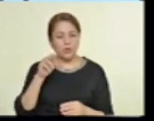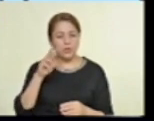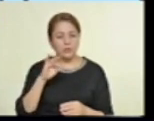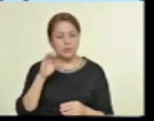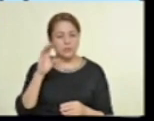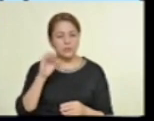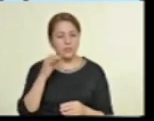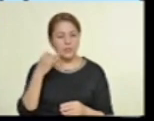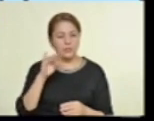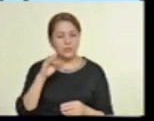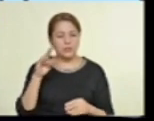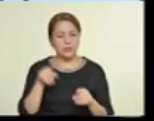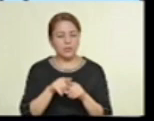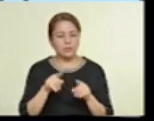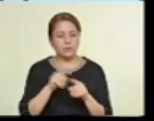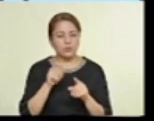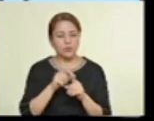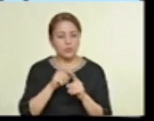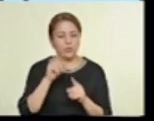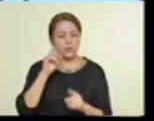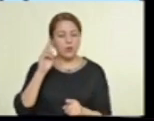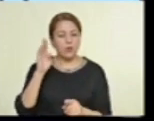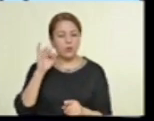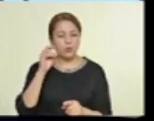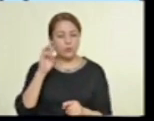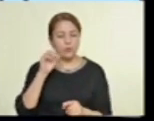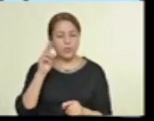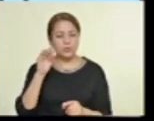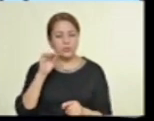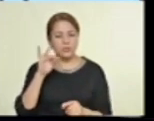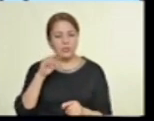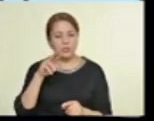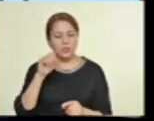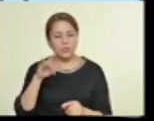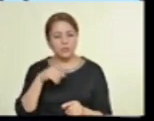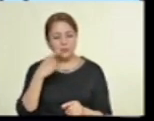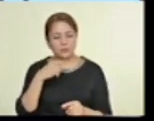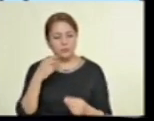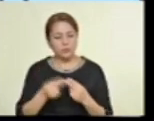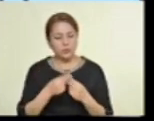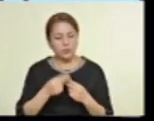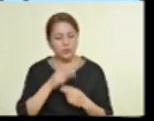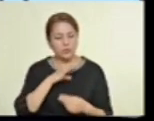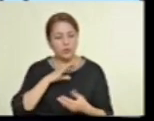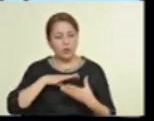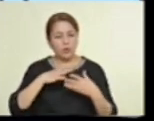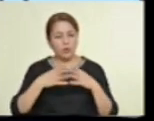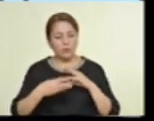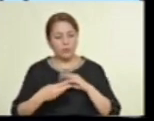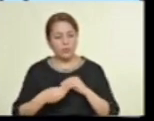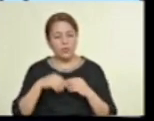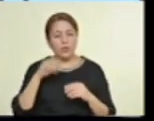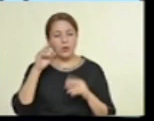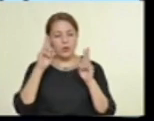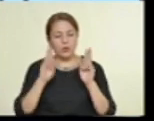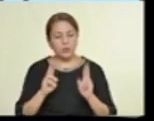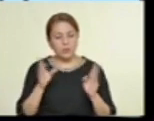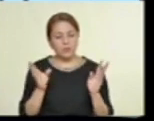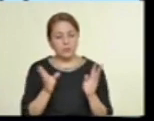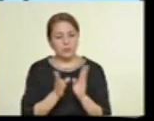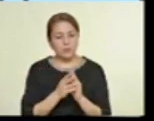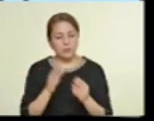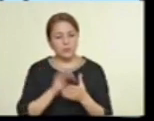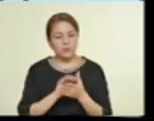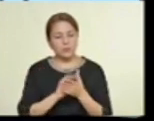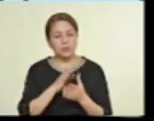biz ko'makchilar deb o'rgangan edik. Umumiy jihatlariga to'xtalib o'tgan edik va qoidalar bilan tanishib chiqqan